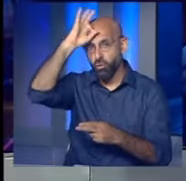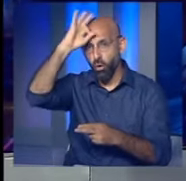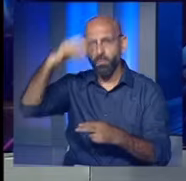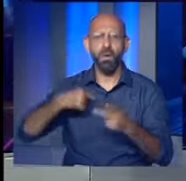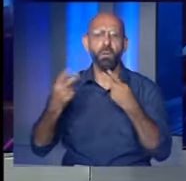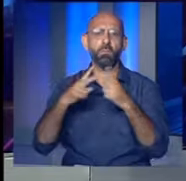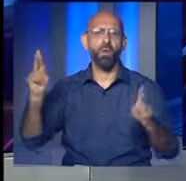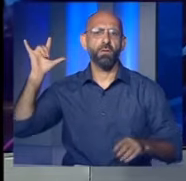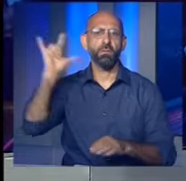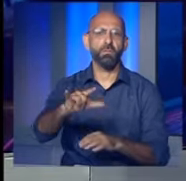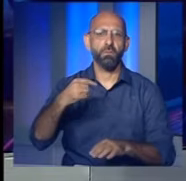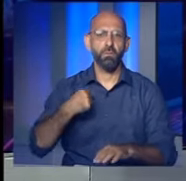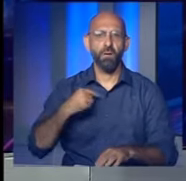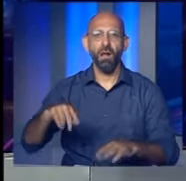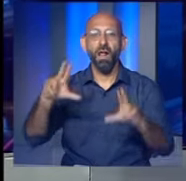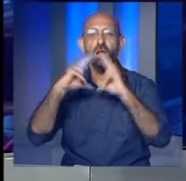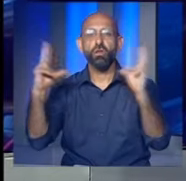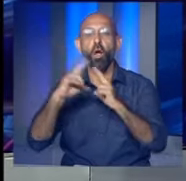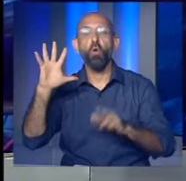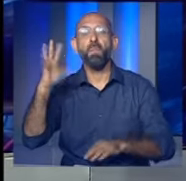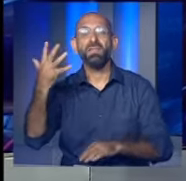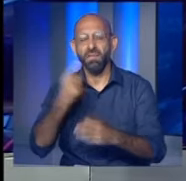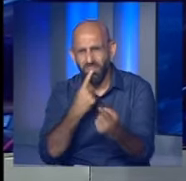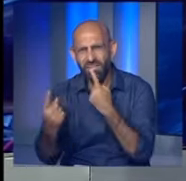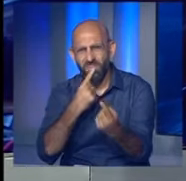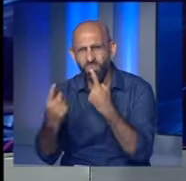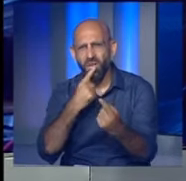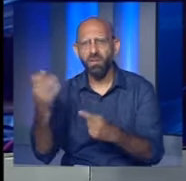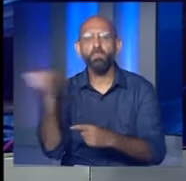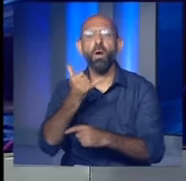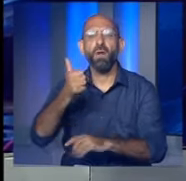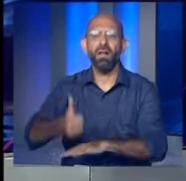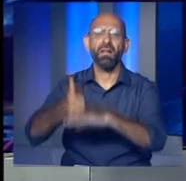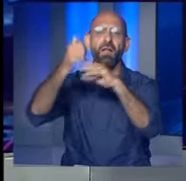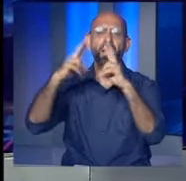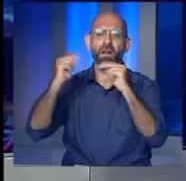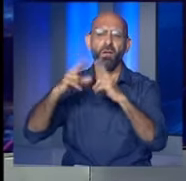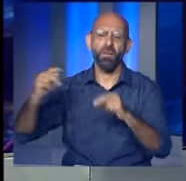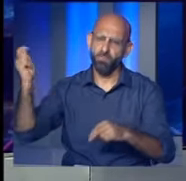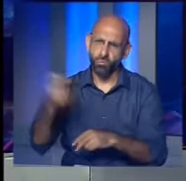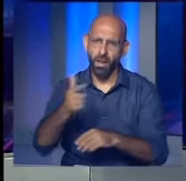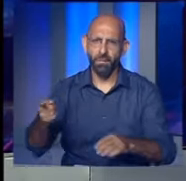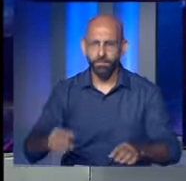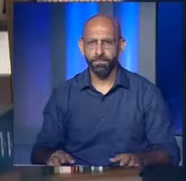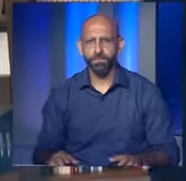الجنوبي واللجنه الخماسيه تتحضر لمعاوده تحركها الصعب على مستوى انتخاب رئيس للجمهوريه